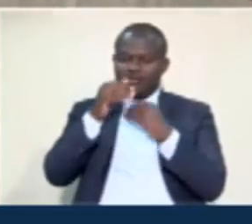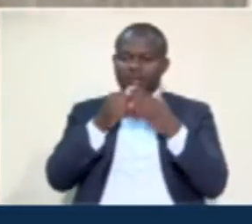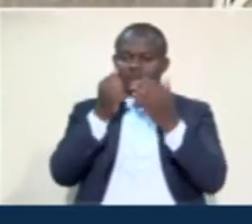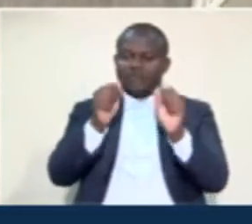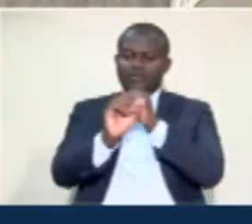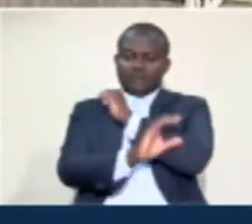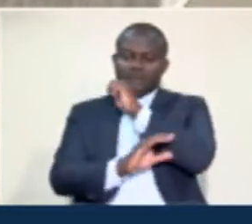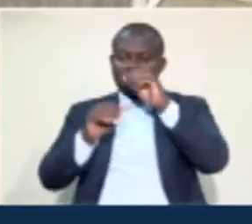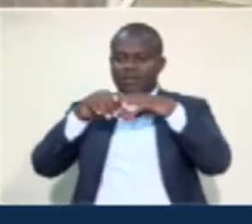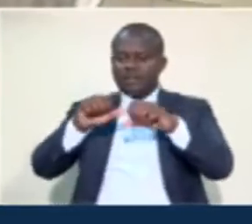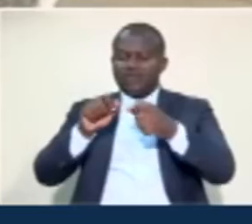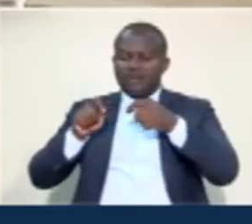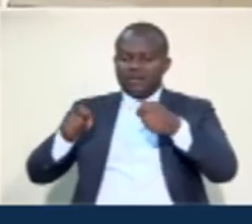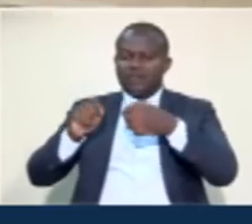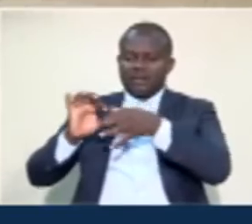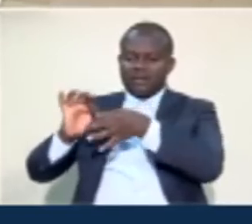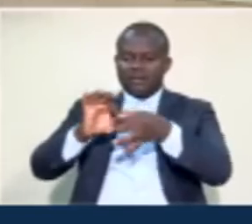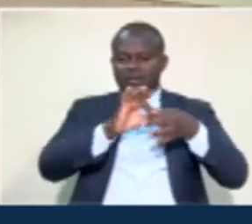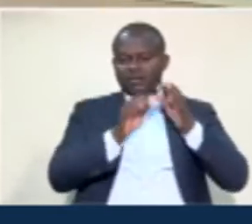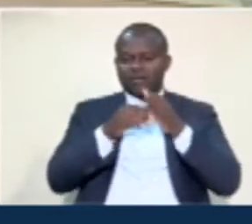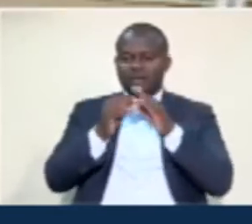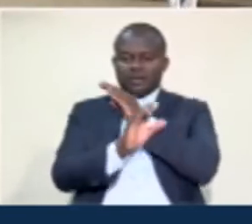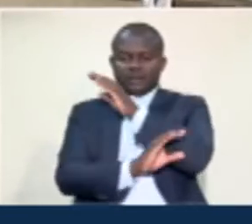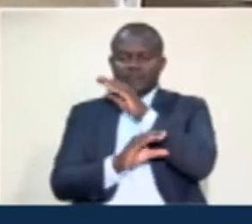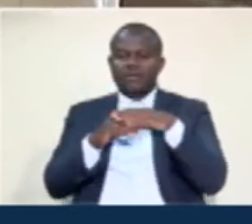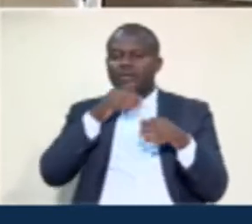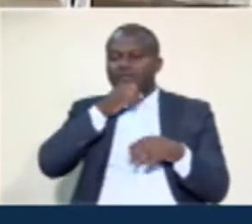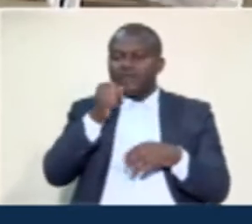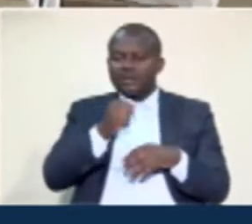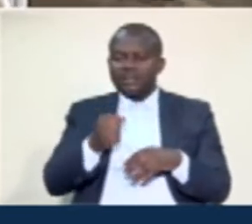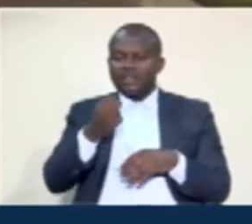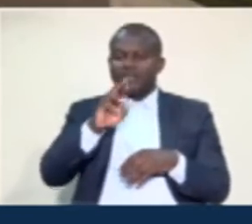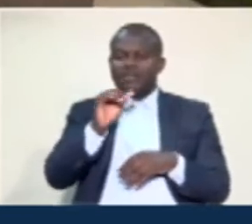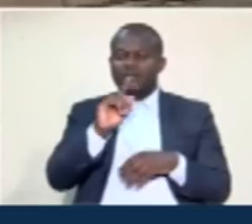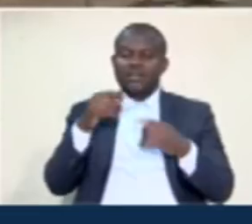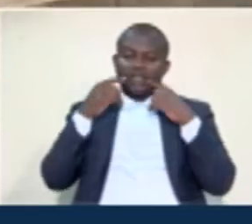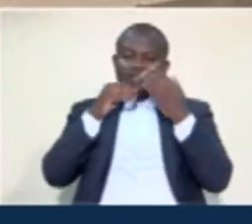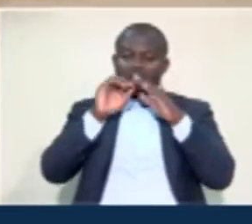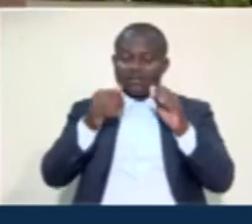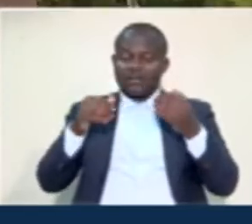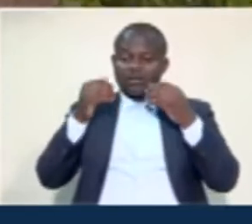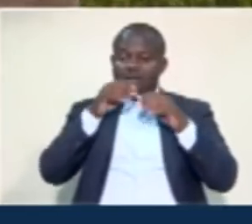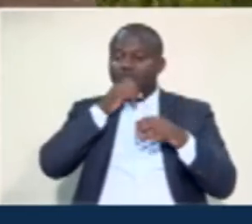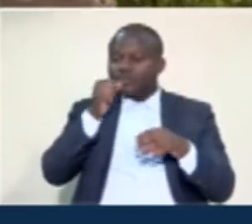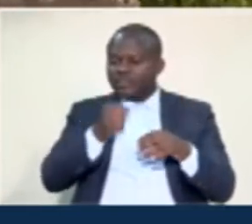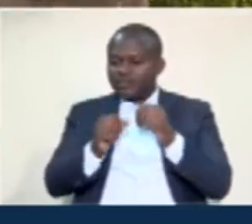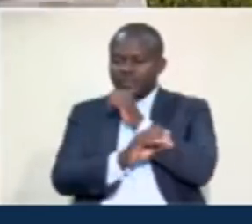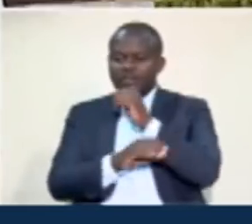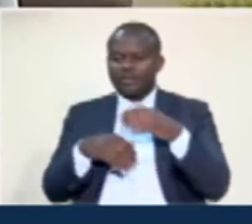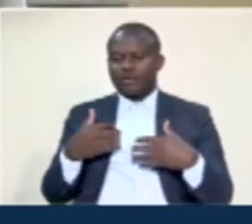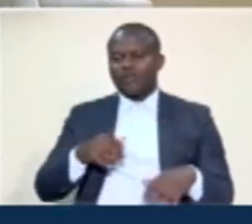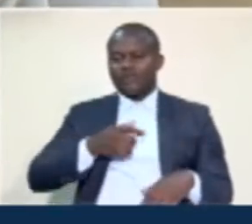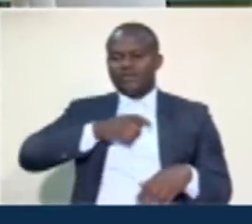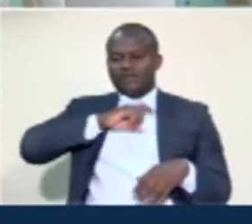igihugu. Araza afatanya n'abandi Banyarwanda kubaka igihugu. Umusaza Ezra Mpyisi avuga ko gusazira mu gihugu cye bimuteye ishema,